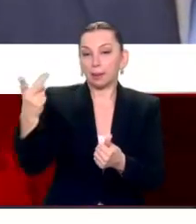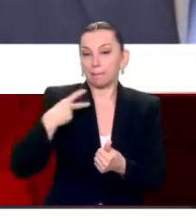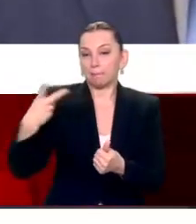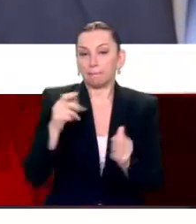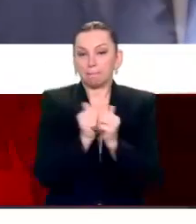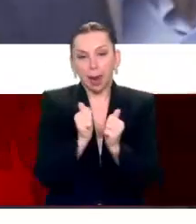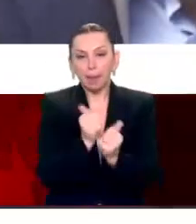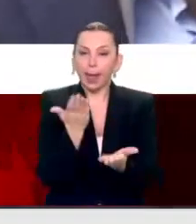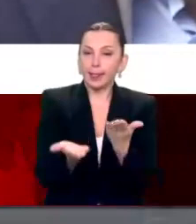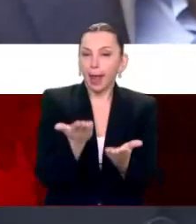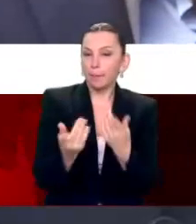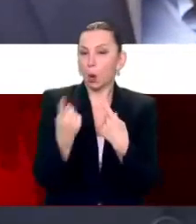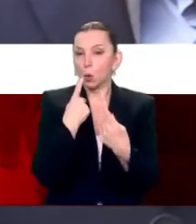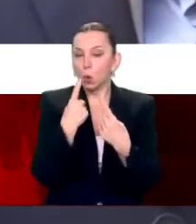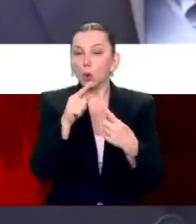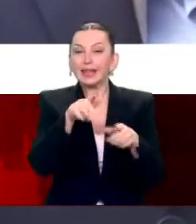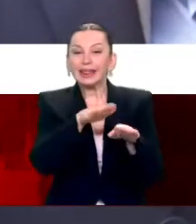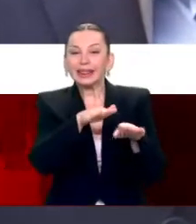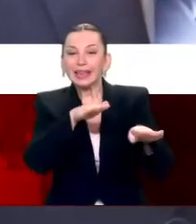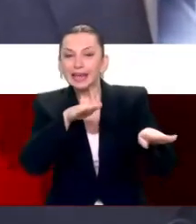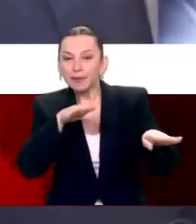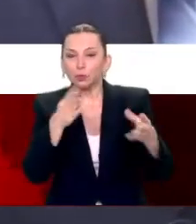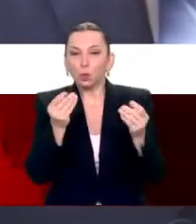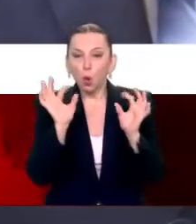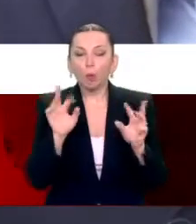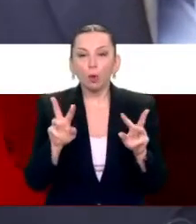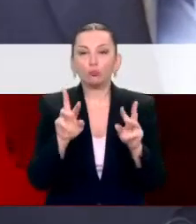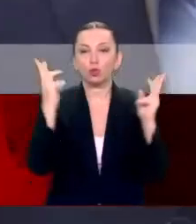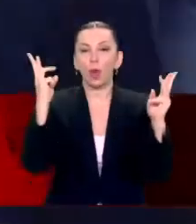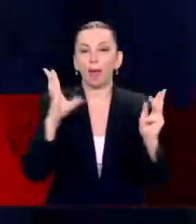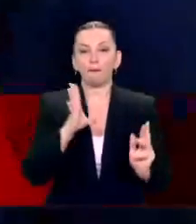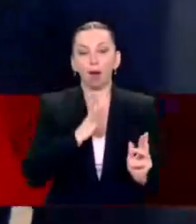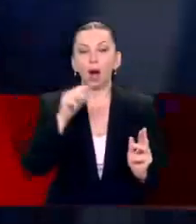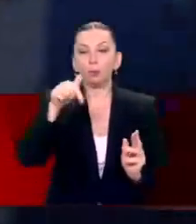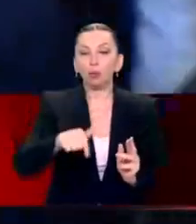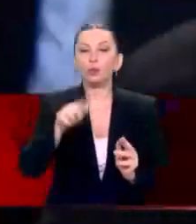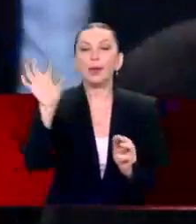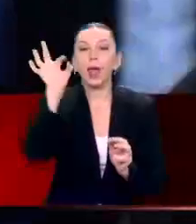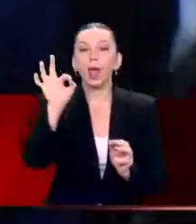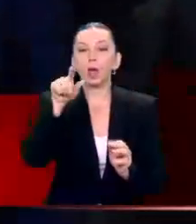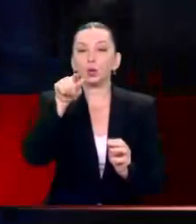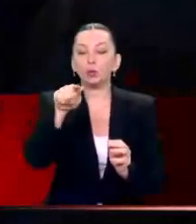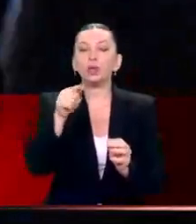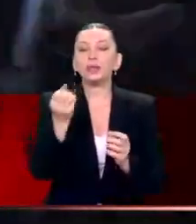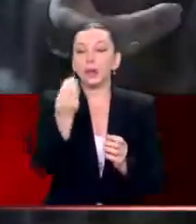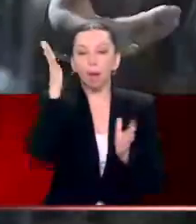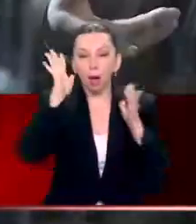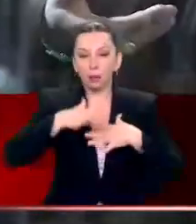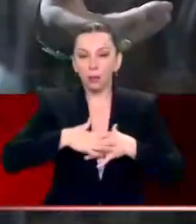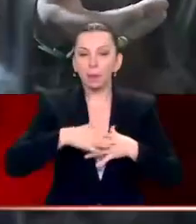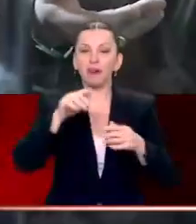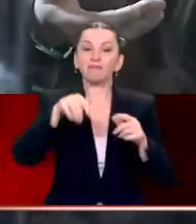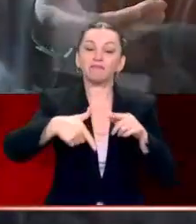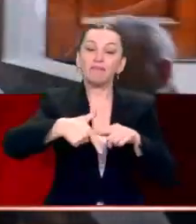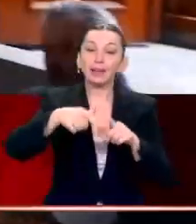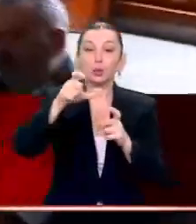birlikte değerlendirdik. Trafik noktasında da çok önemli müjdelerimiz olacak. Bugün de Eyüp Sultan'da sabah namazı kılıp Fatih Sultan